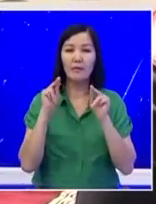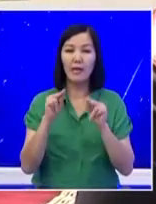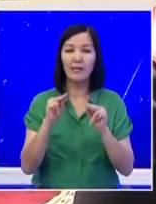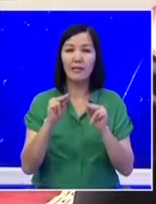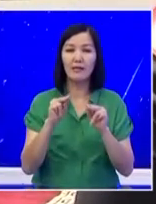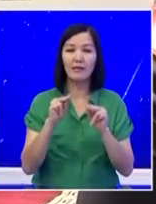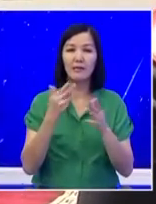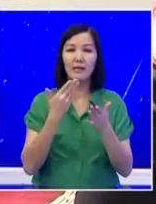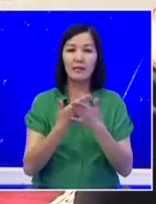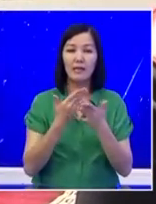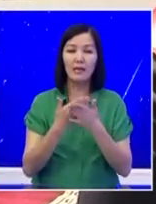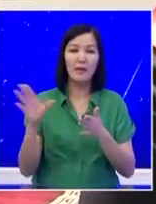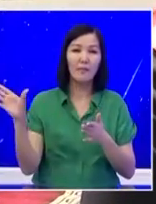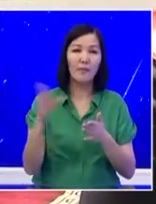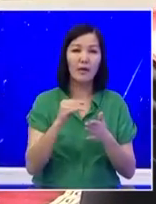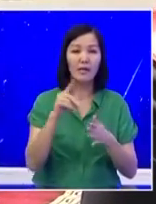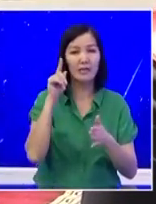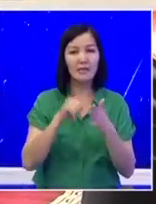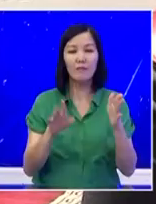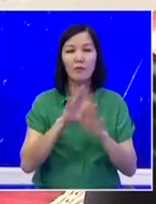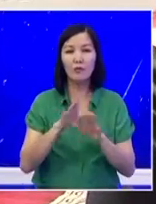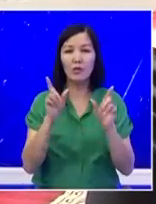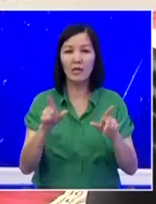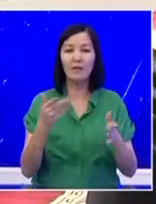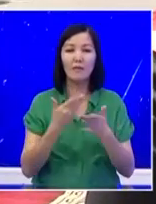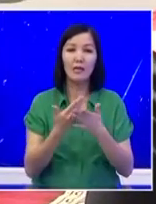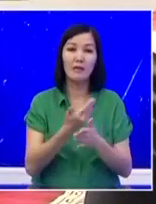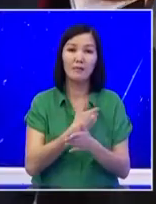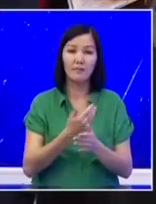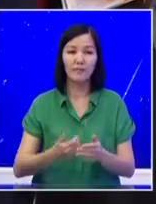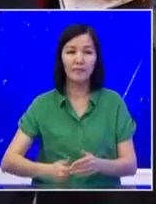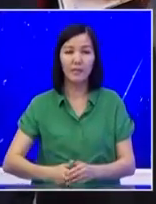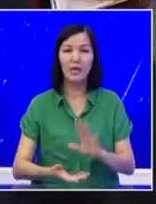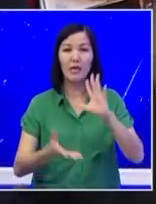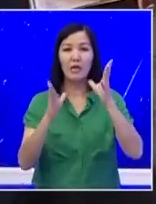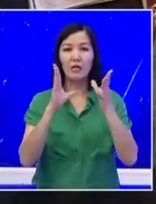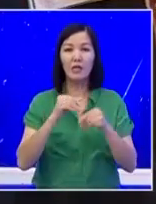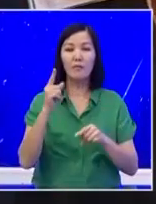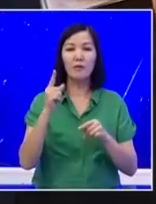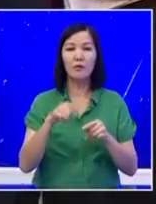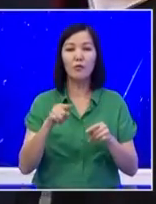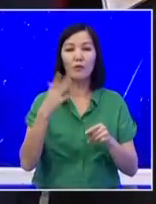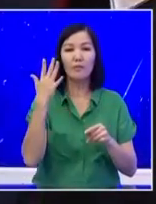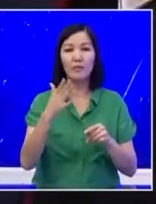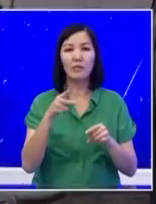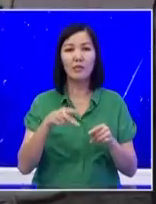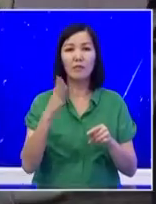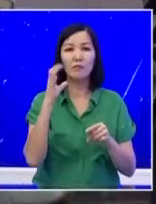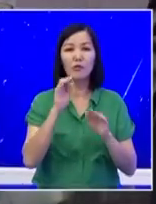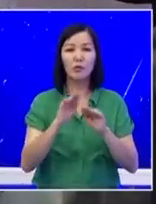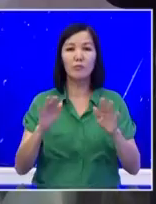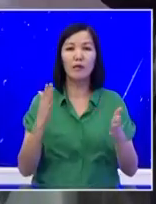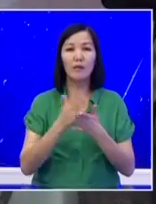әділ әрі шыншыл екендігін барлық сенбей жүрген адамдарға да дәлелдеу болып болып табылады. Жалпы номер 5-ші мектепте 2500 оқушы оқиды.